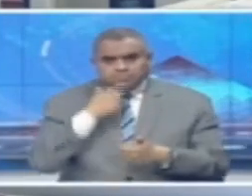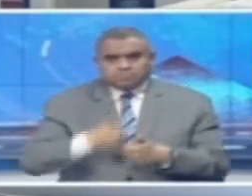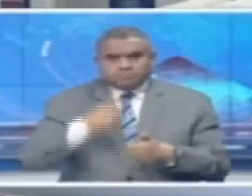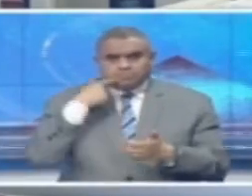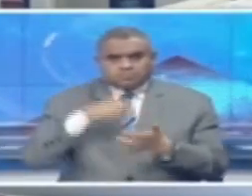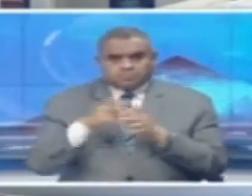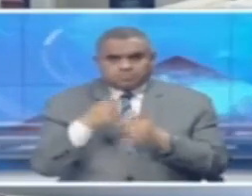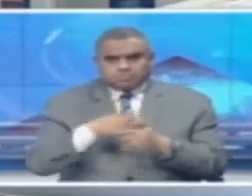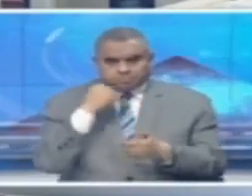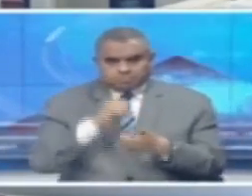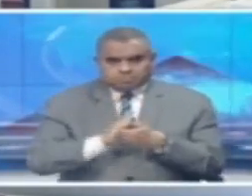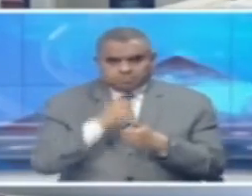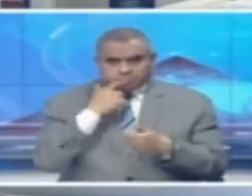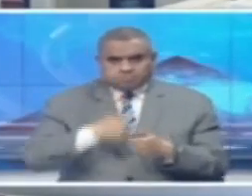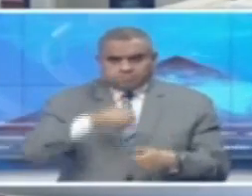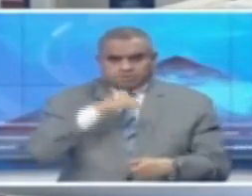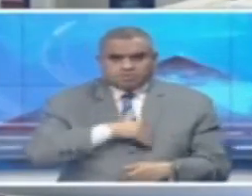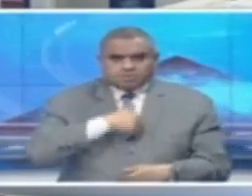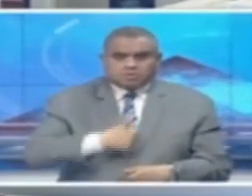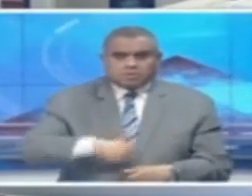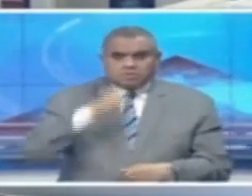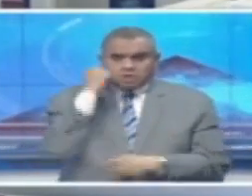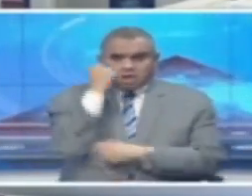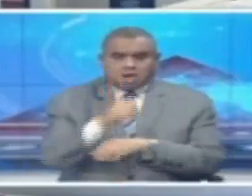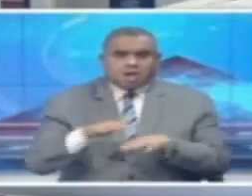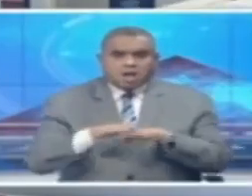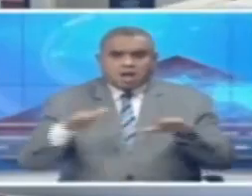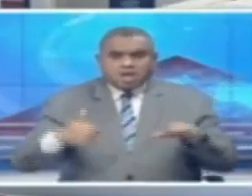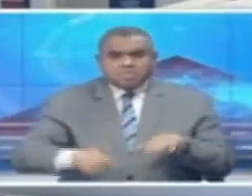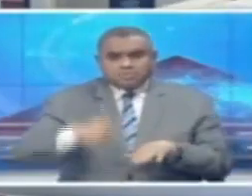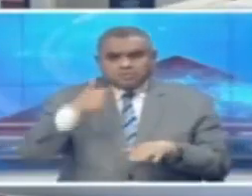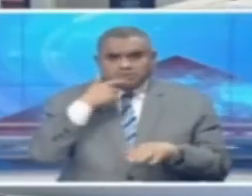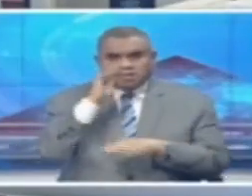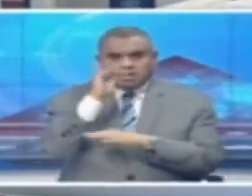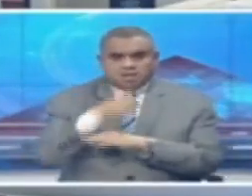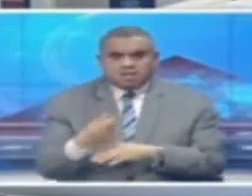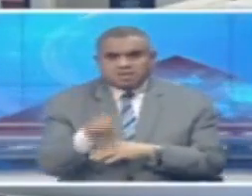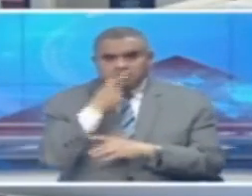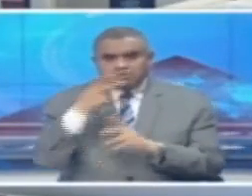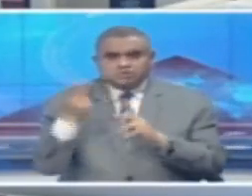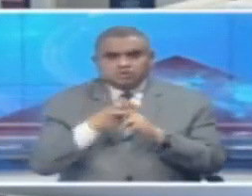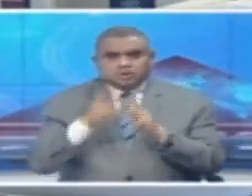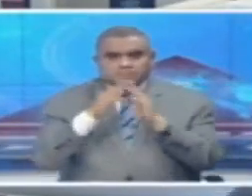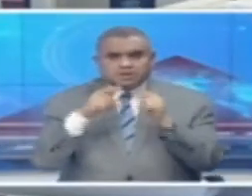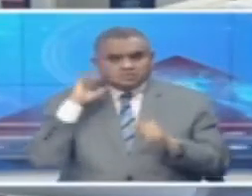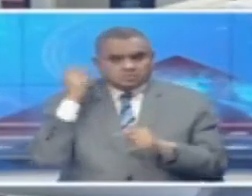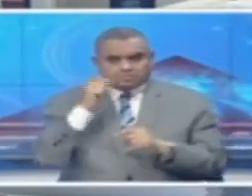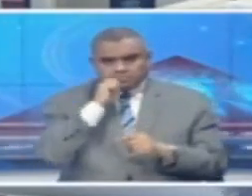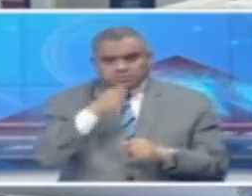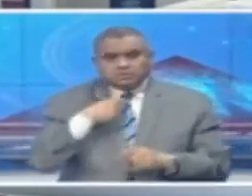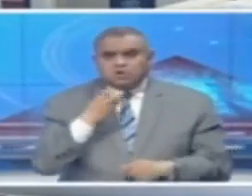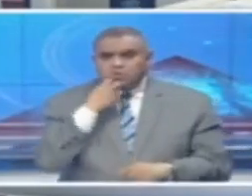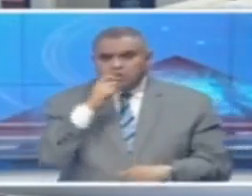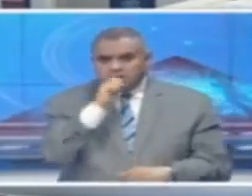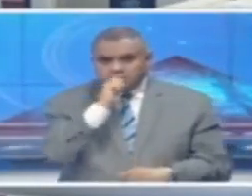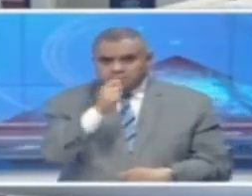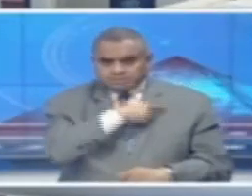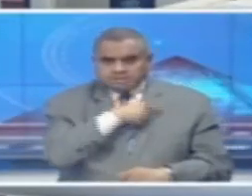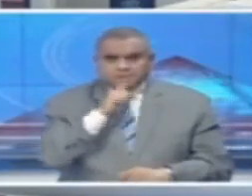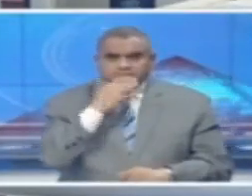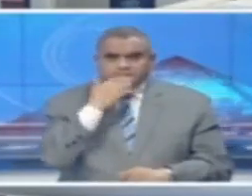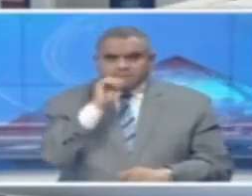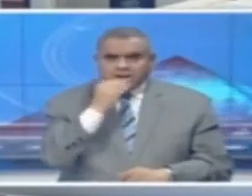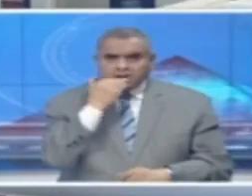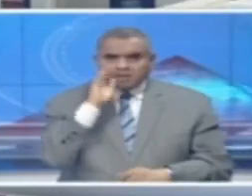من الطموحات التي تحدث على ارض الواقع من خدمات علاجية وتشخيصية للمواطن المصري. معك أشرف. شكرا جزيلا لك محمد